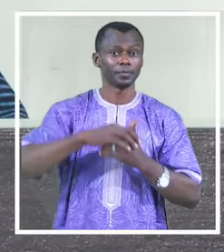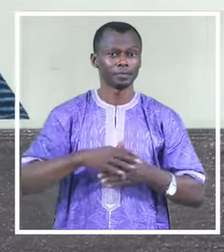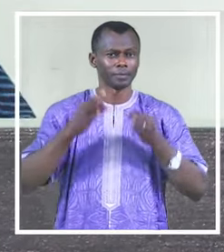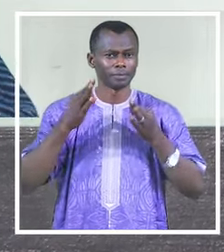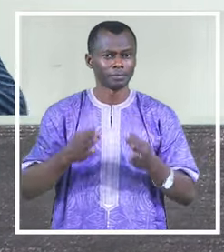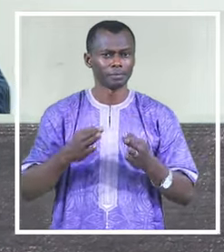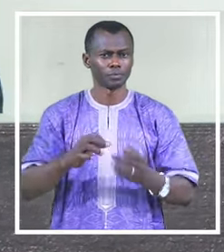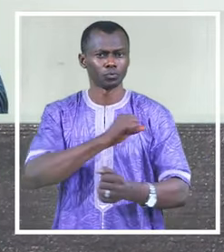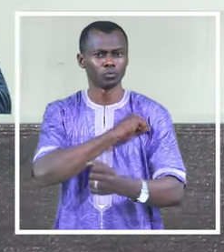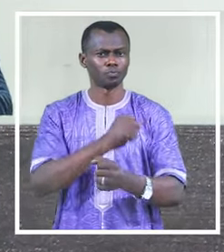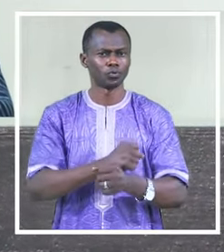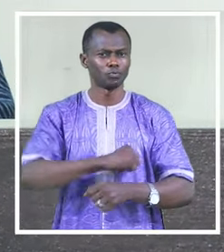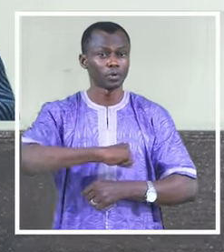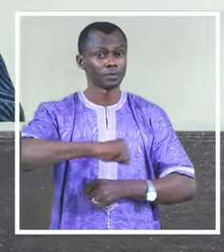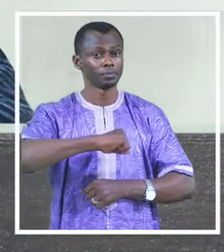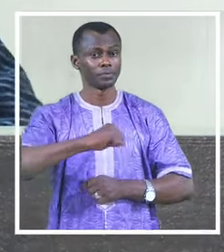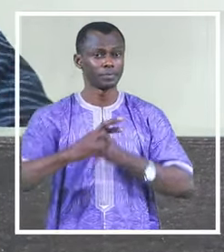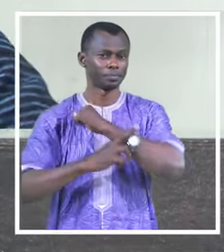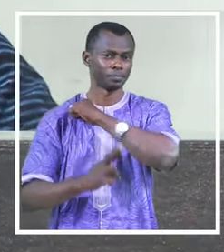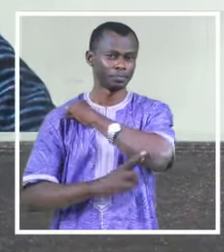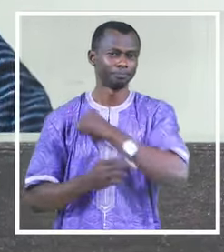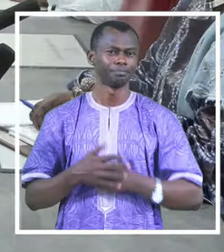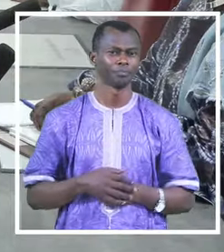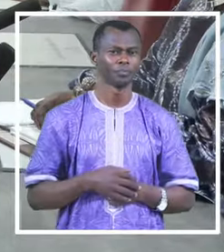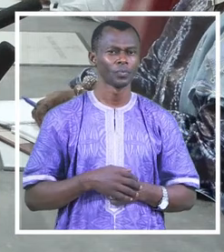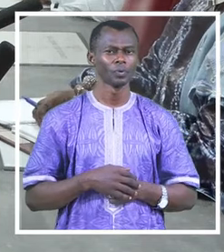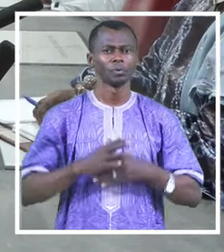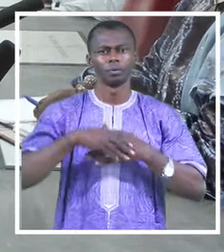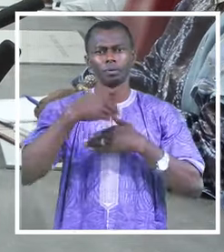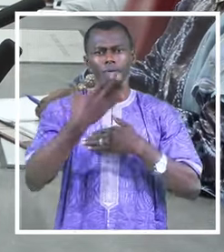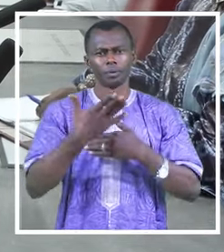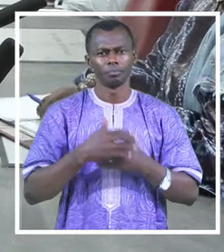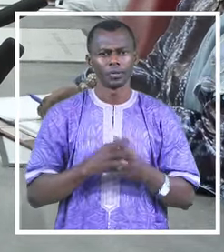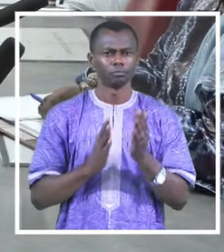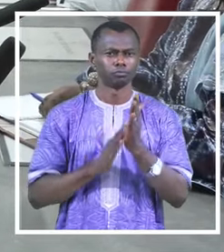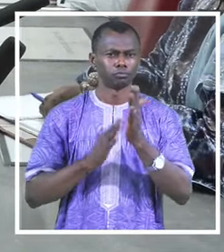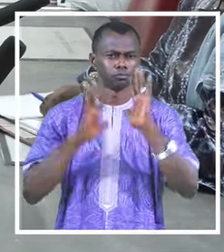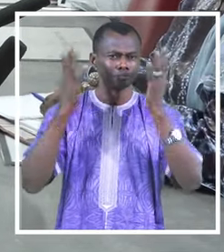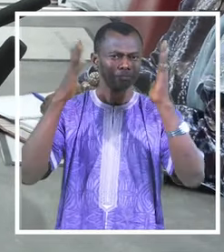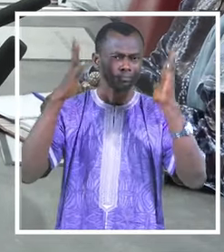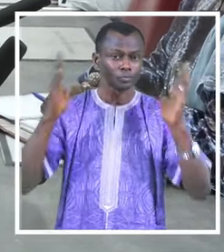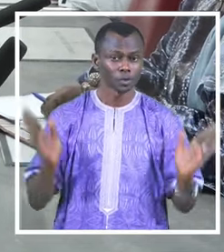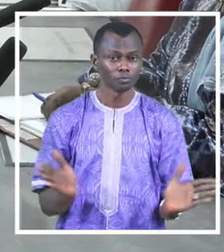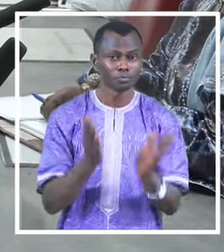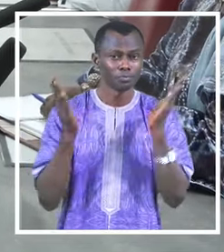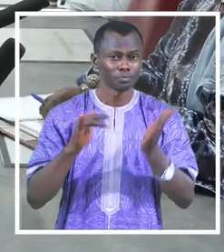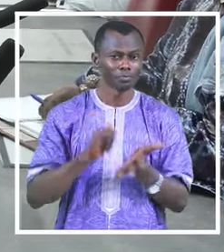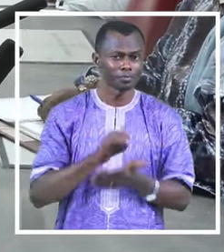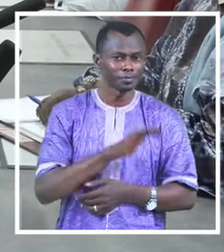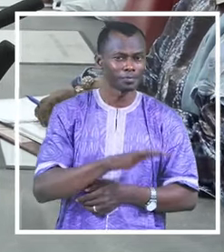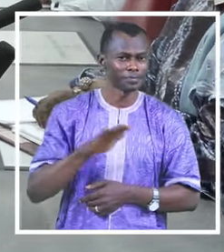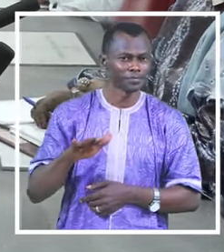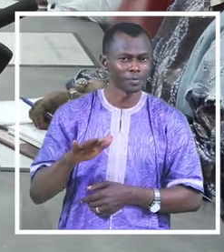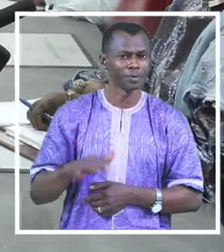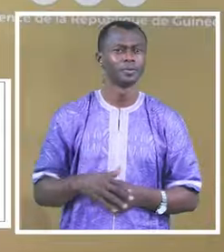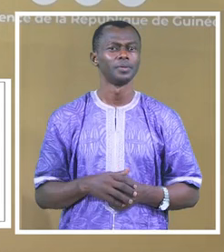le Conseil des ministres est le lieu où le président et l'ensemble du gouvernement, à savoir le Premier ministre, chef du gouvernement et